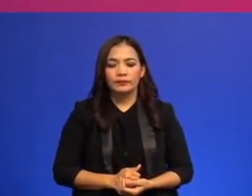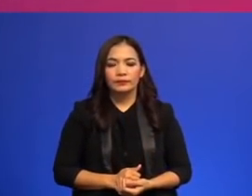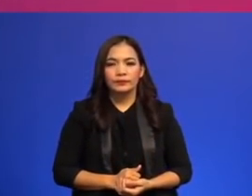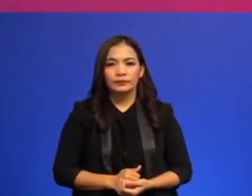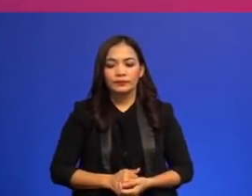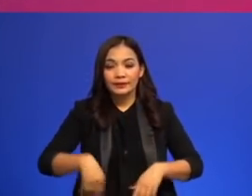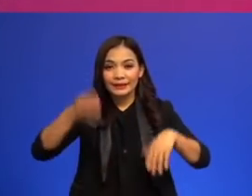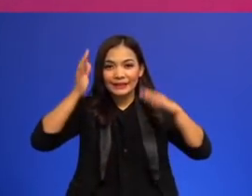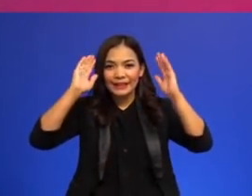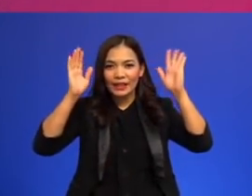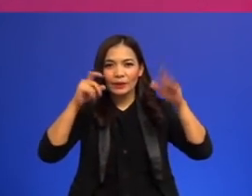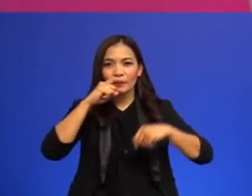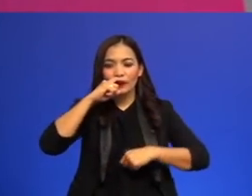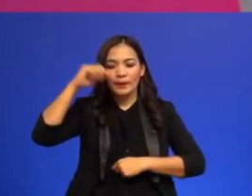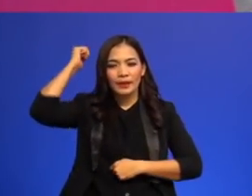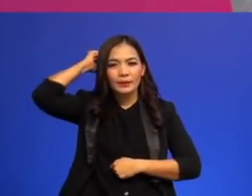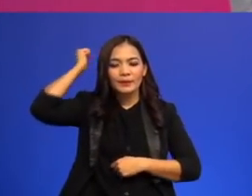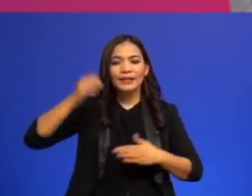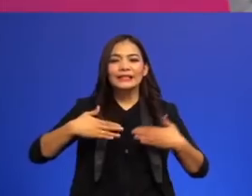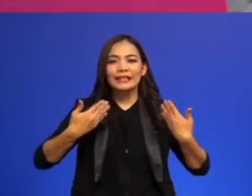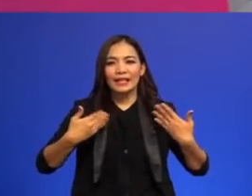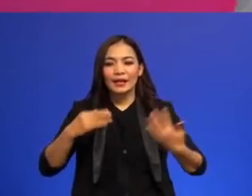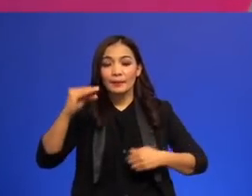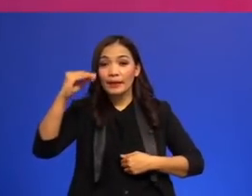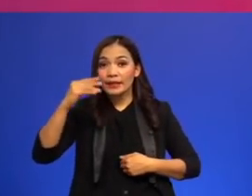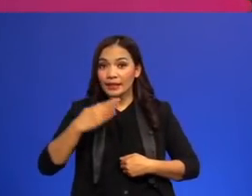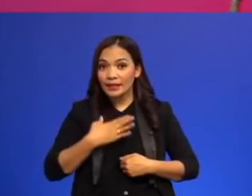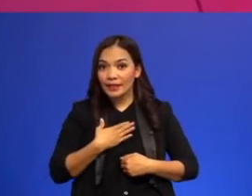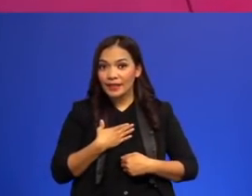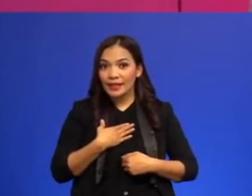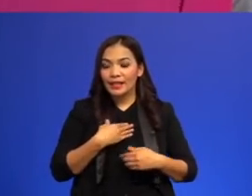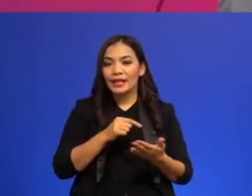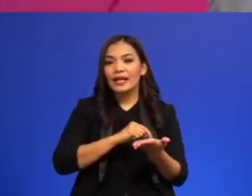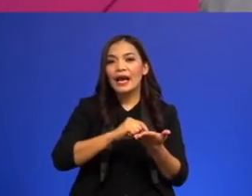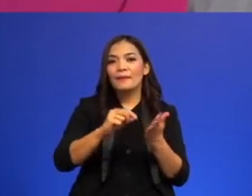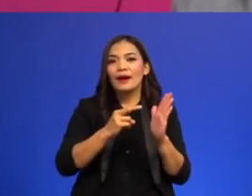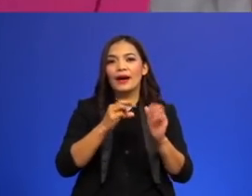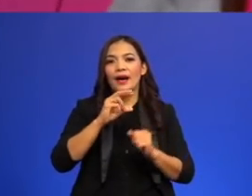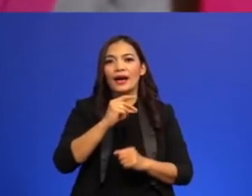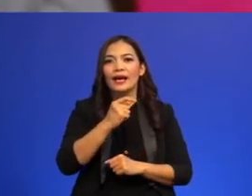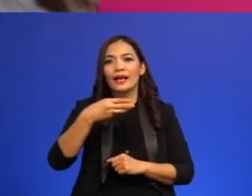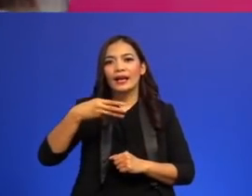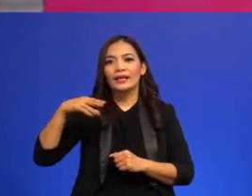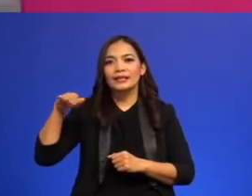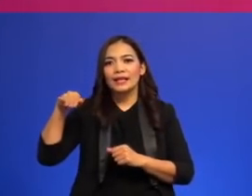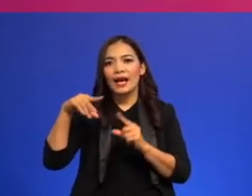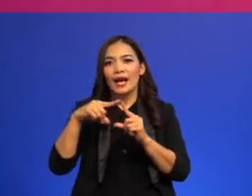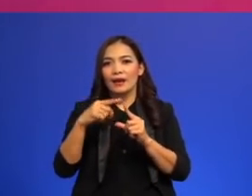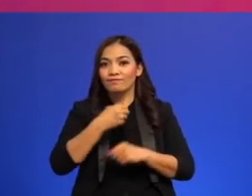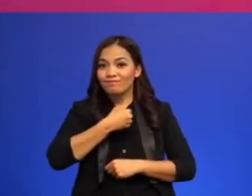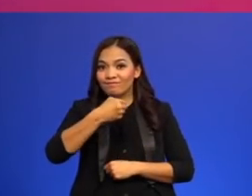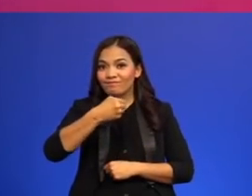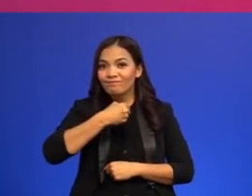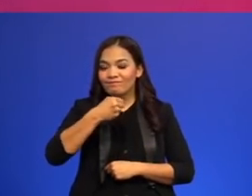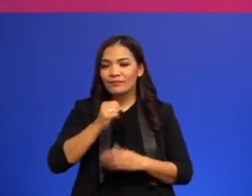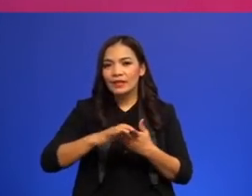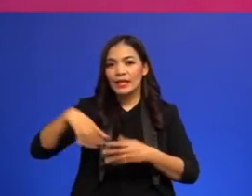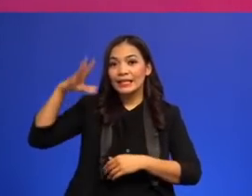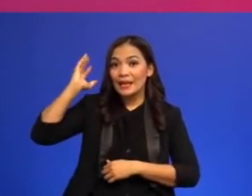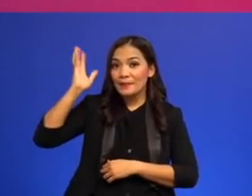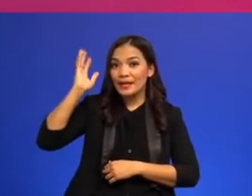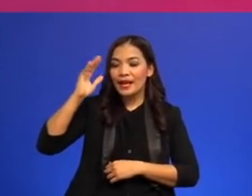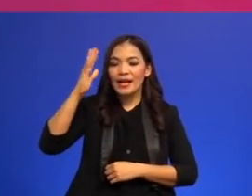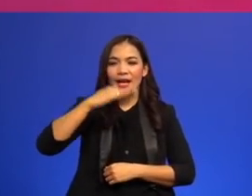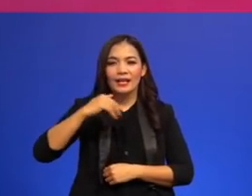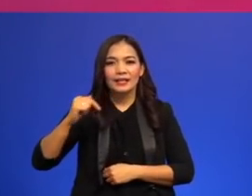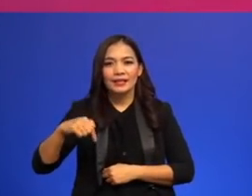Shalom Bapak Ibu. Senang sekali pagi hari ini saya Reza yang akan memandu jalannya seminar kita pagi hari